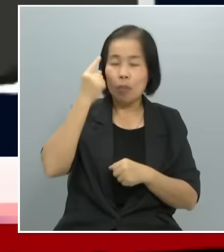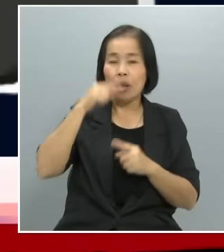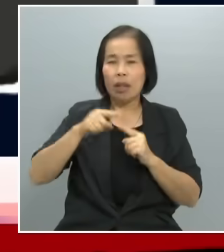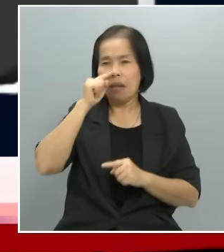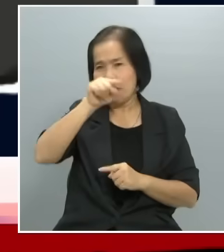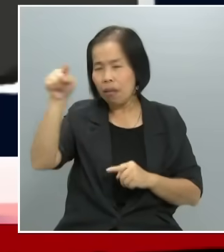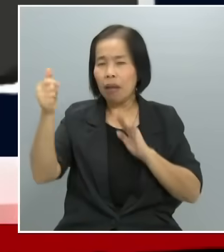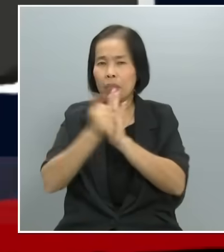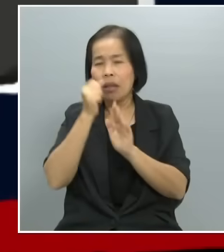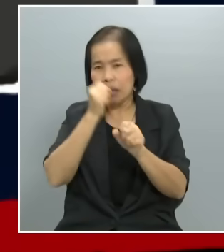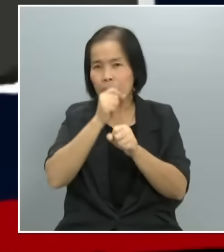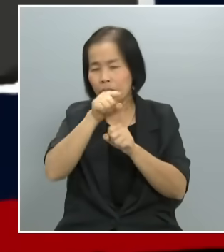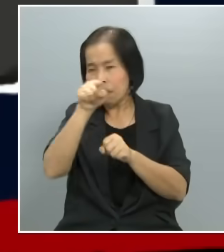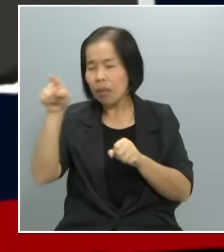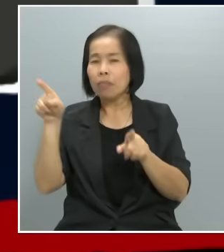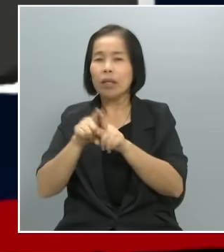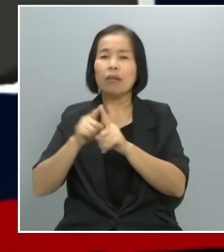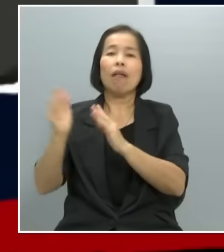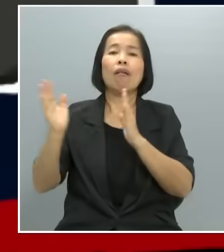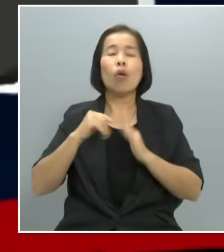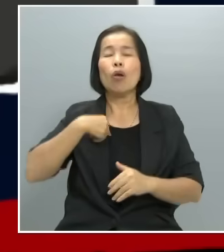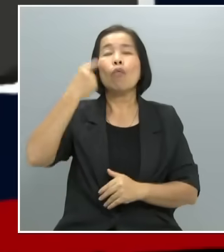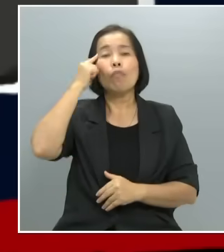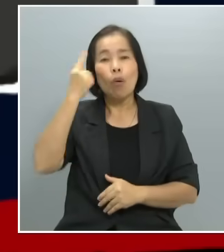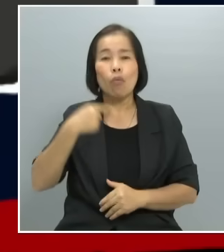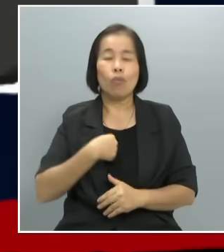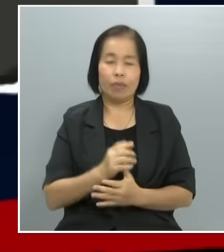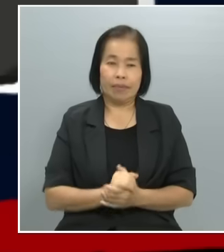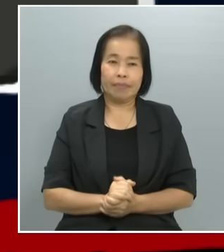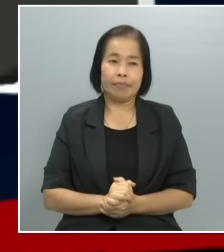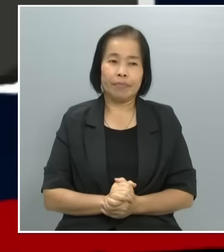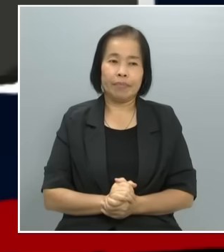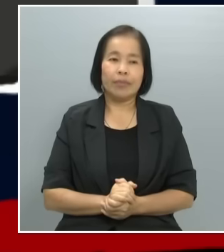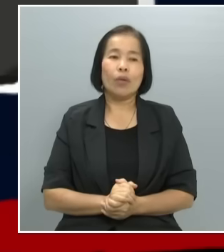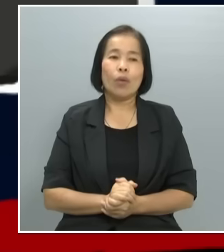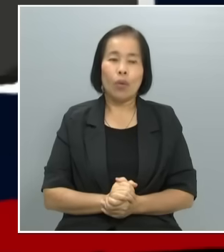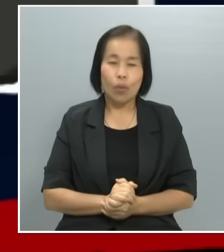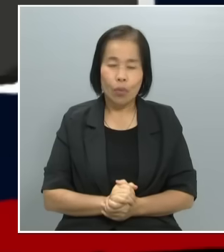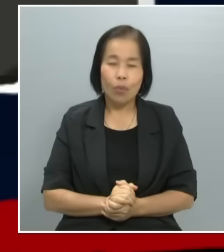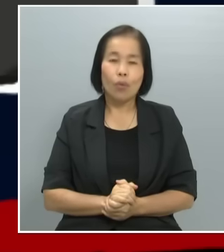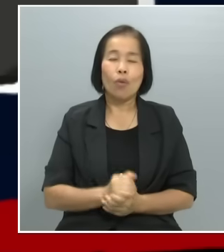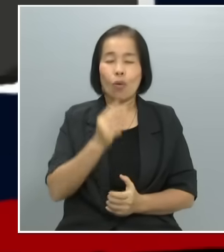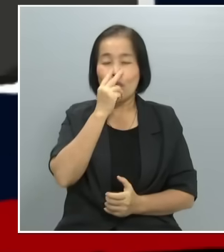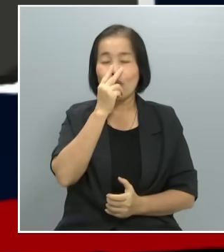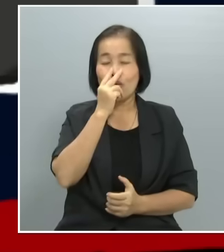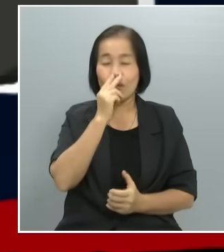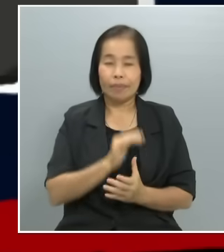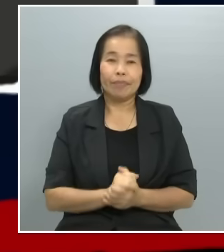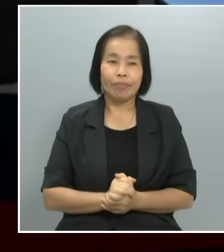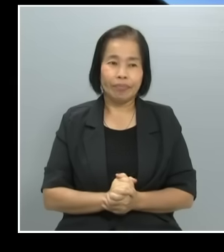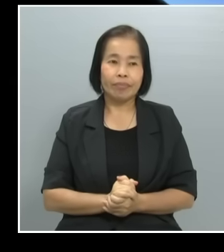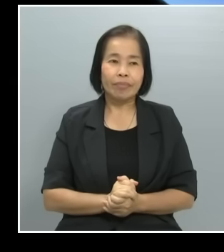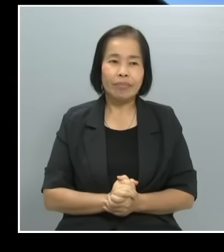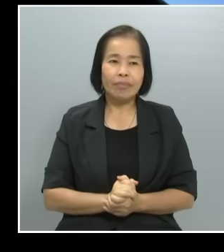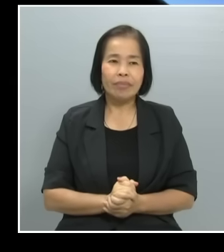พจทำกันลักษณะแบบนี้ค ่ ะ ลองดูนะล่าสุดนะล่าสุดนะ น่าจะเป็น